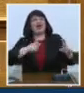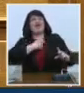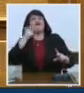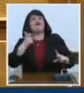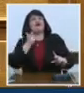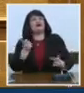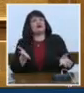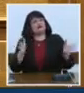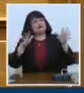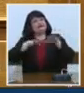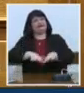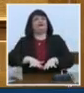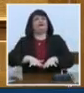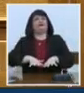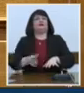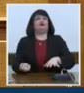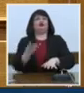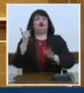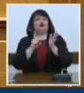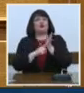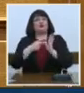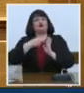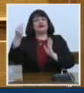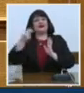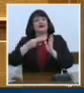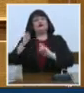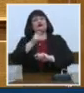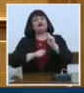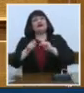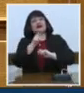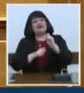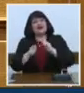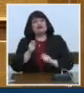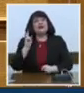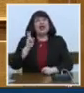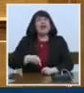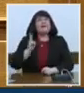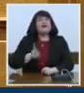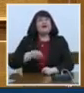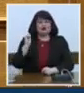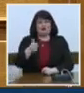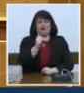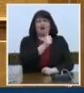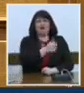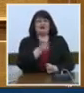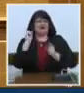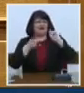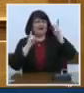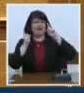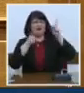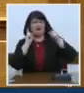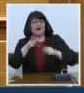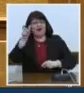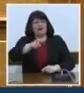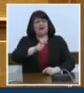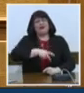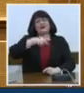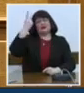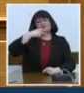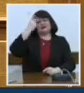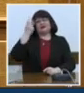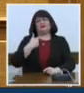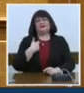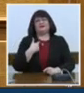νέους θεσμούς, κινδυνεύουμε ξανά από αυτόκλητους τιμωρούς. Ενώ το δηλητήριο